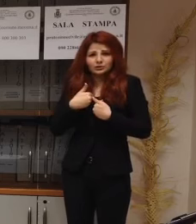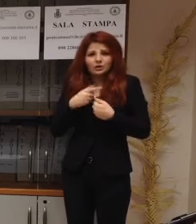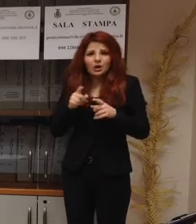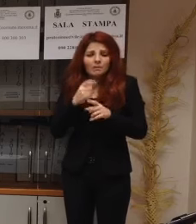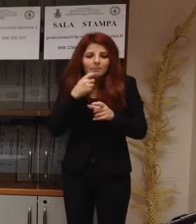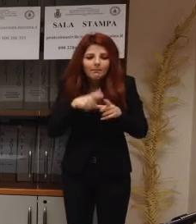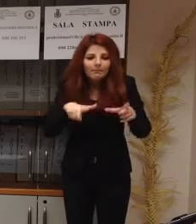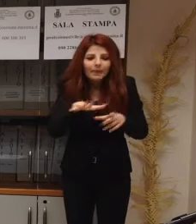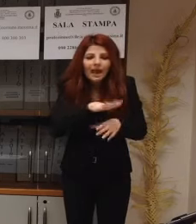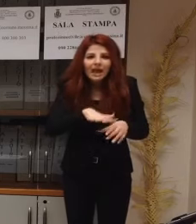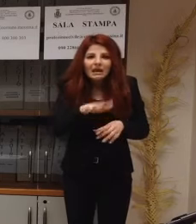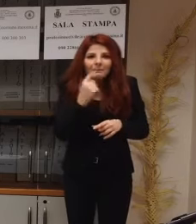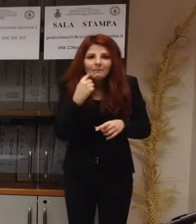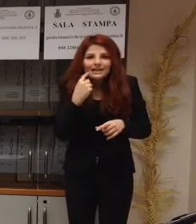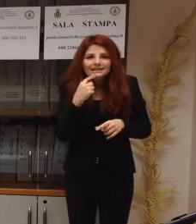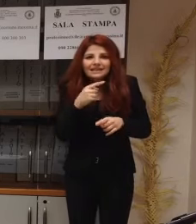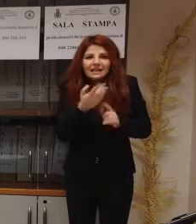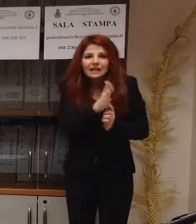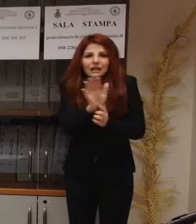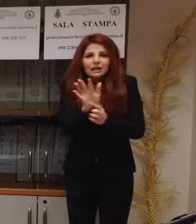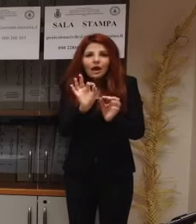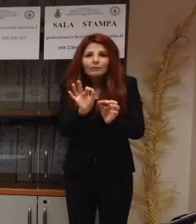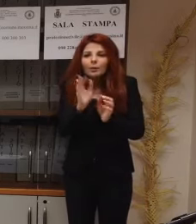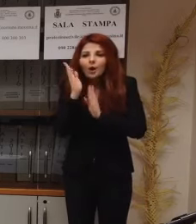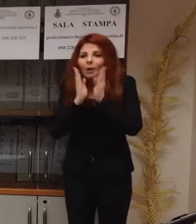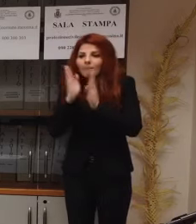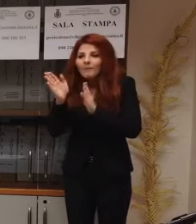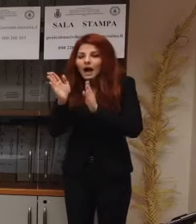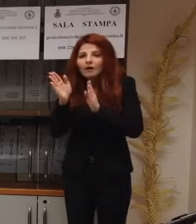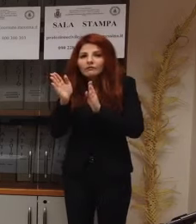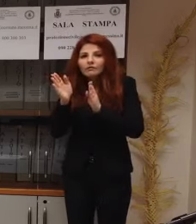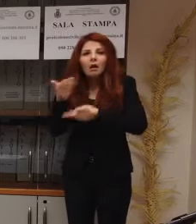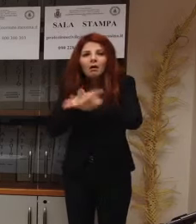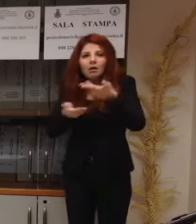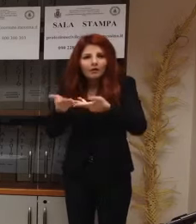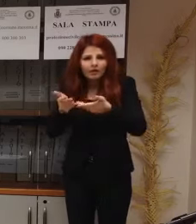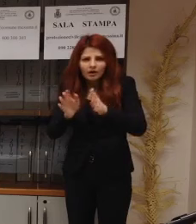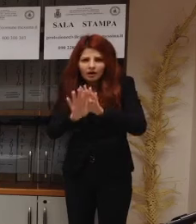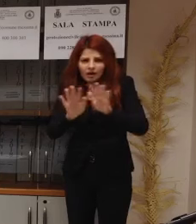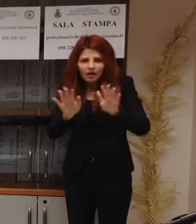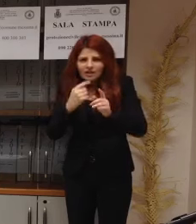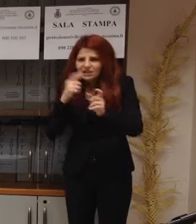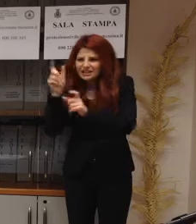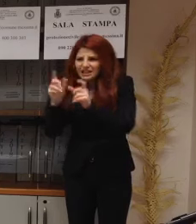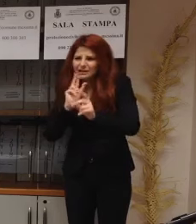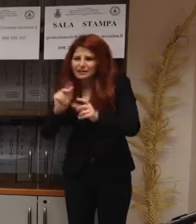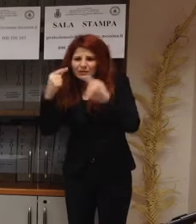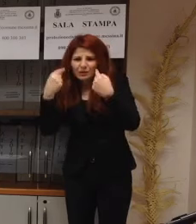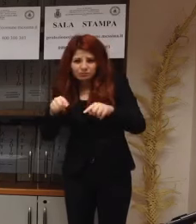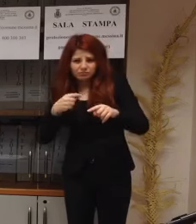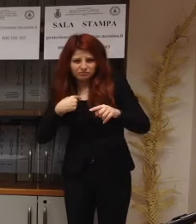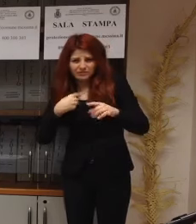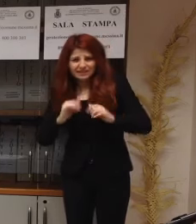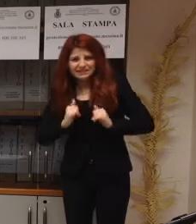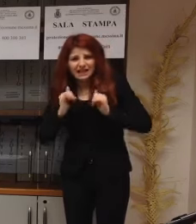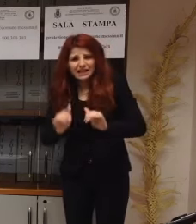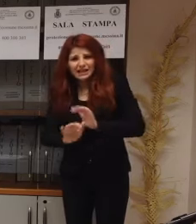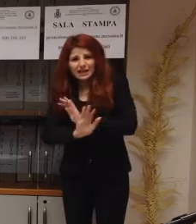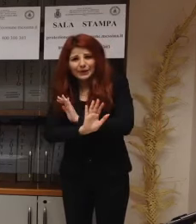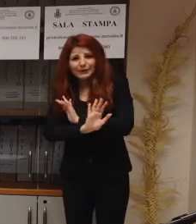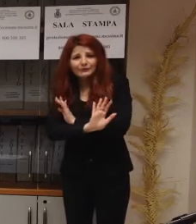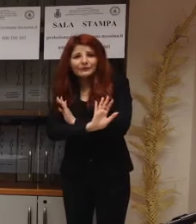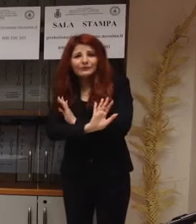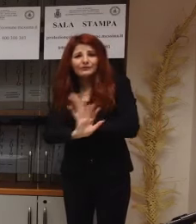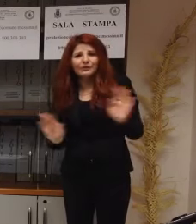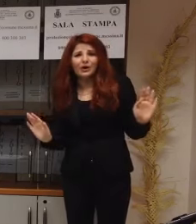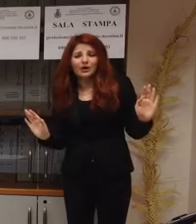tollererebbe privilegi ai mafiosi, mi fate schifo tutti quelli che avete agito in questi termini, ripeto. Fino a quando